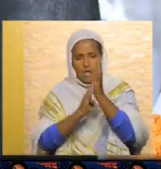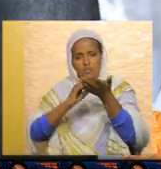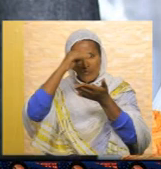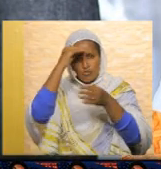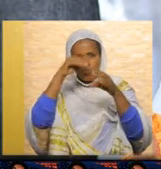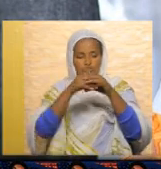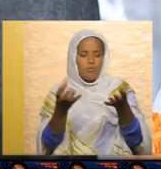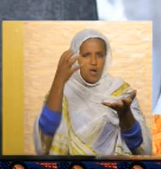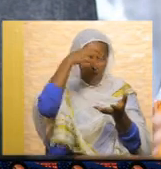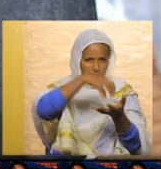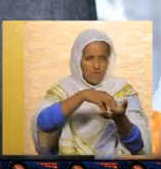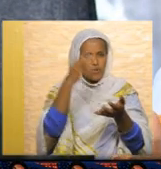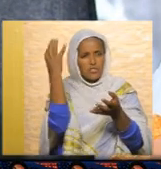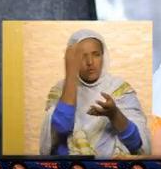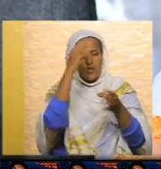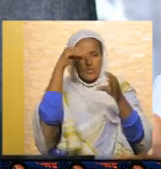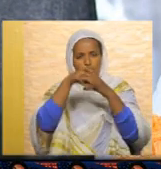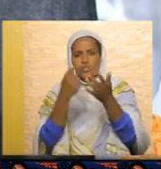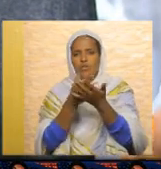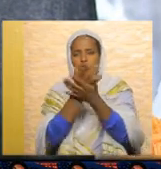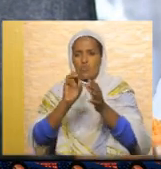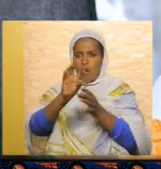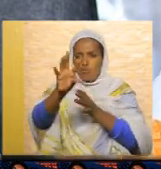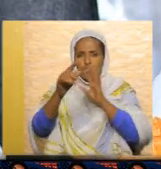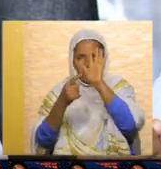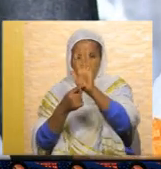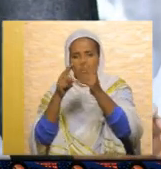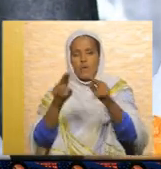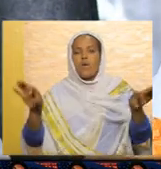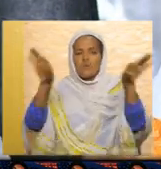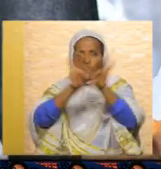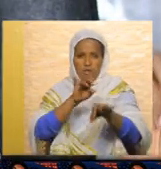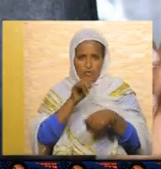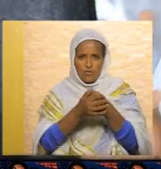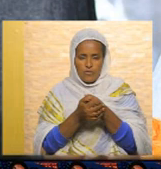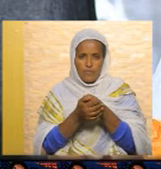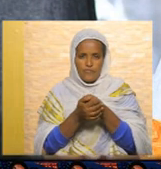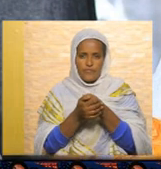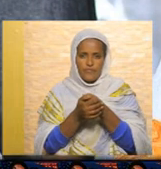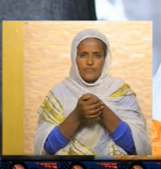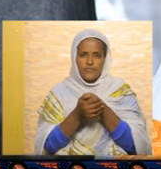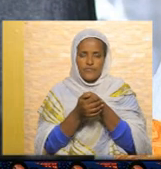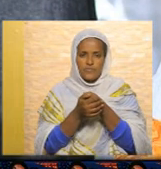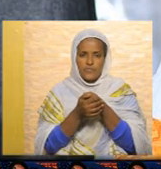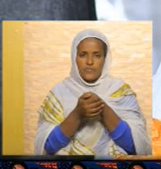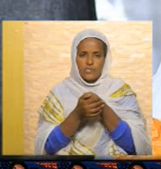ስርዓተ ትምህርት ውስጥ ማካተት፣ በስብከቶች ውስጥ እነዚህን ነገሮች አጉልቶ ማሳየት በጣም አስፈላጊ ነው።